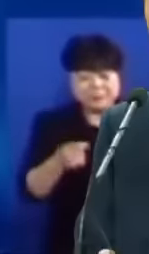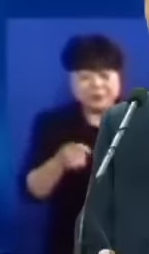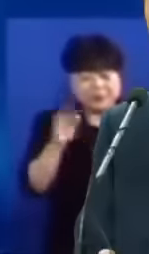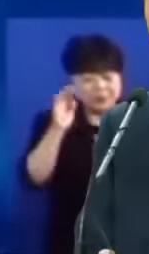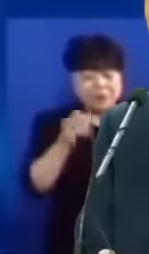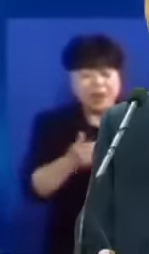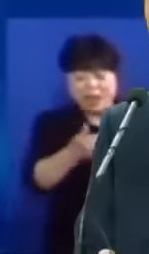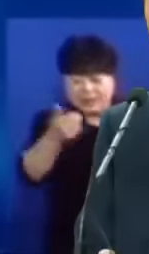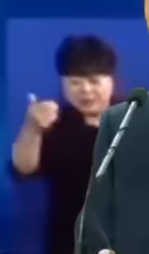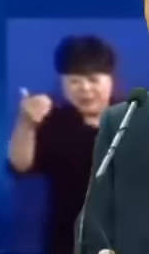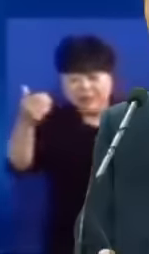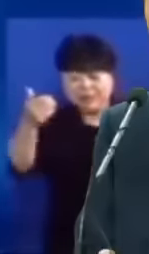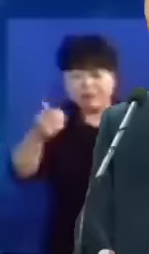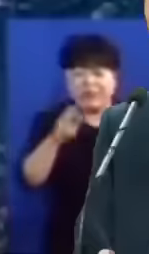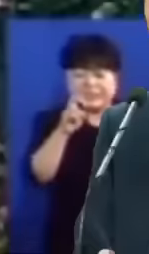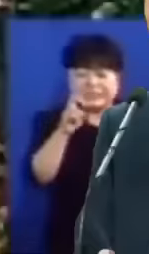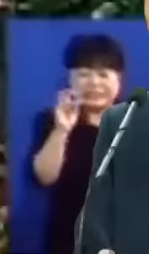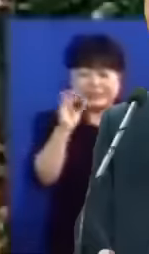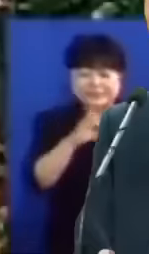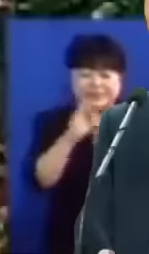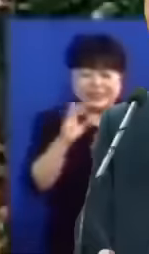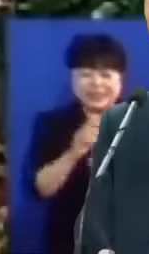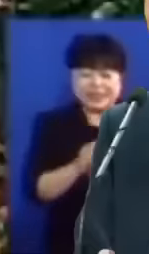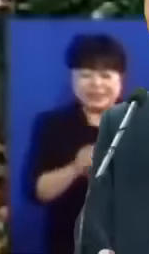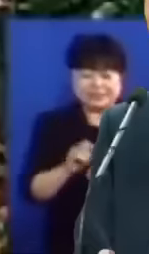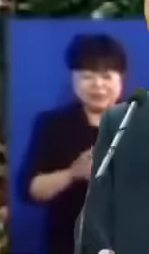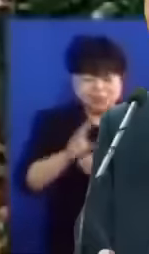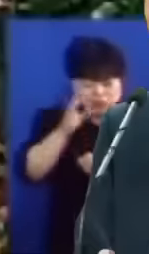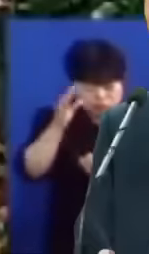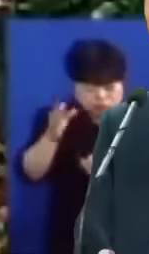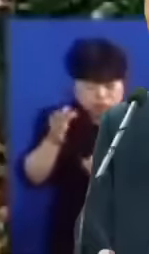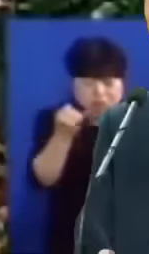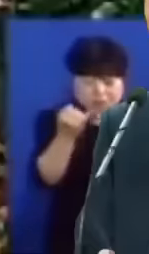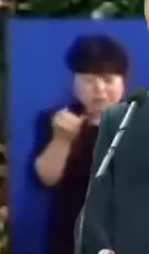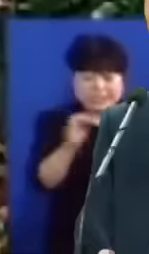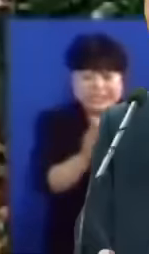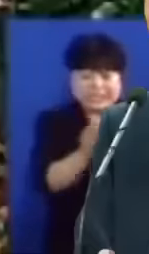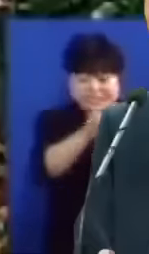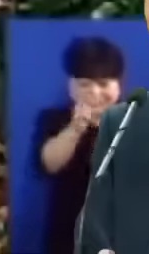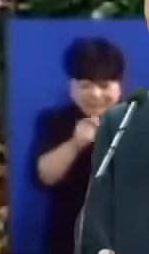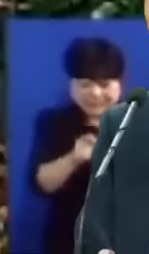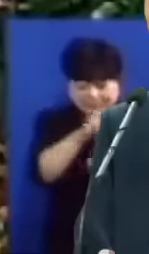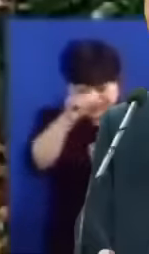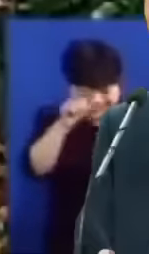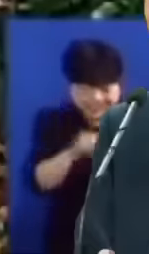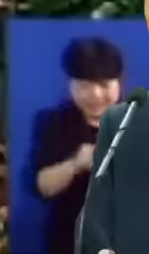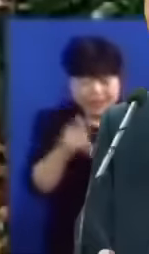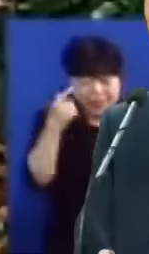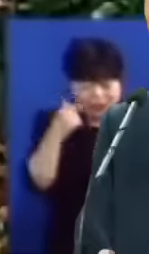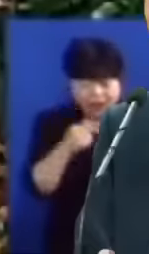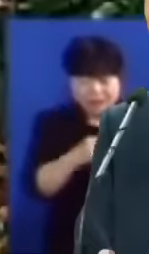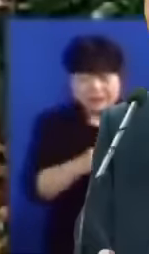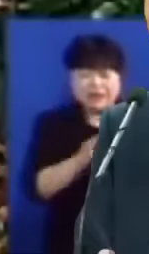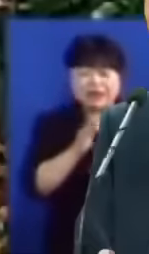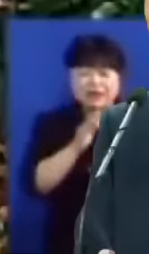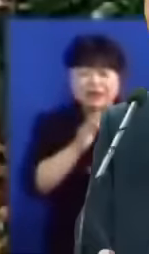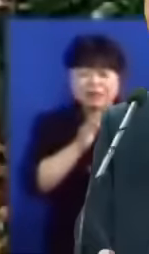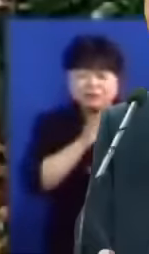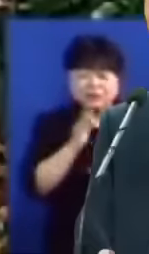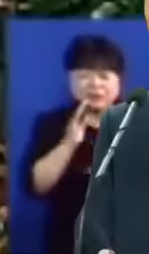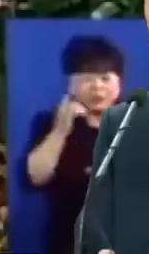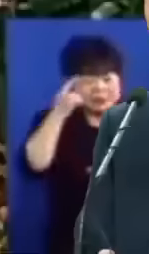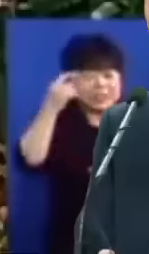발표하고 20세기 최고의 여류 작가가 되었었습니다. 그러나 그녀의 일생은 항상 부정적으로